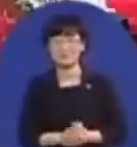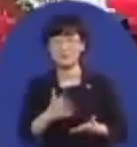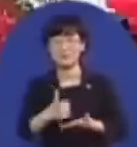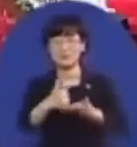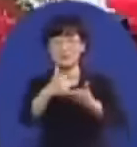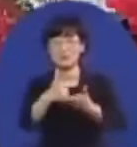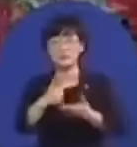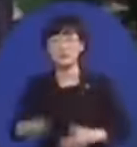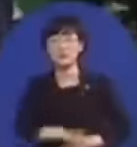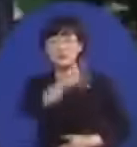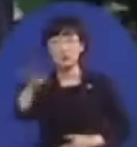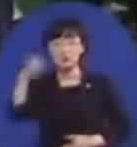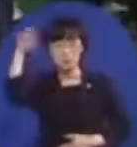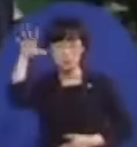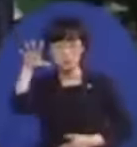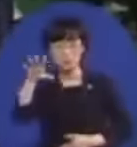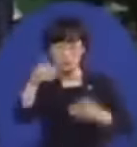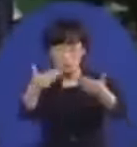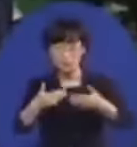주님이 우리에게 빛을 비춰주므로